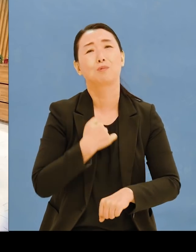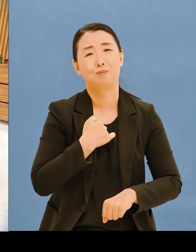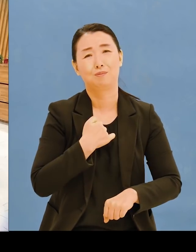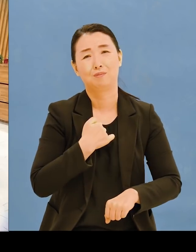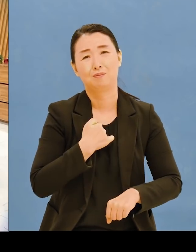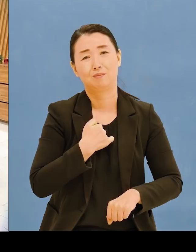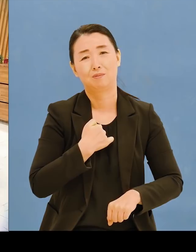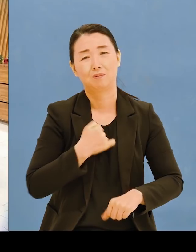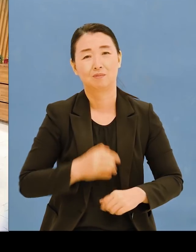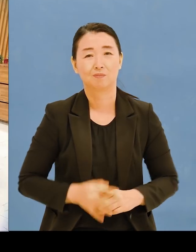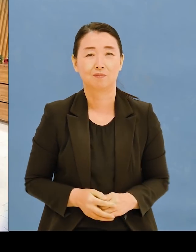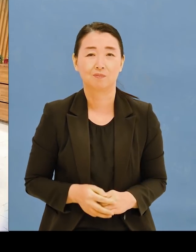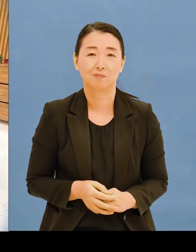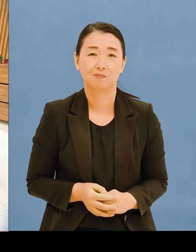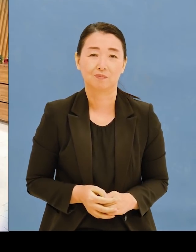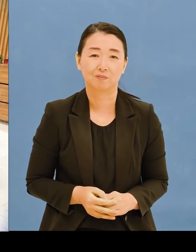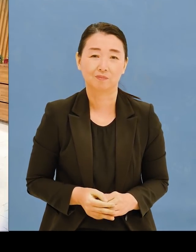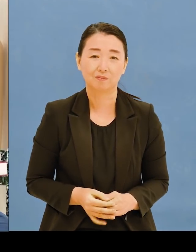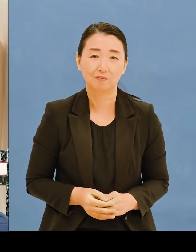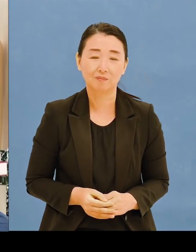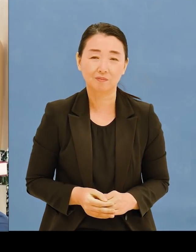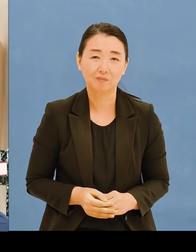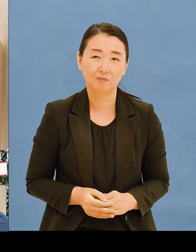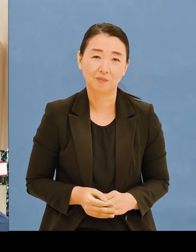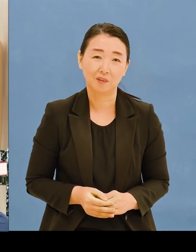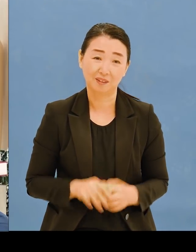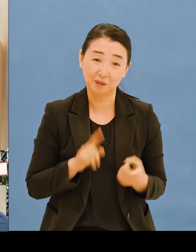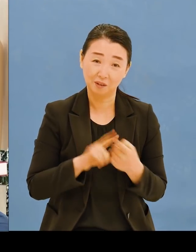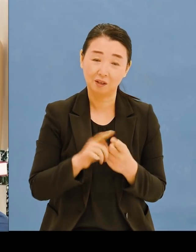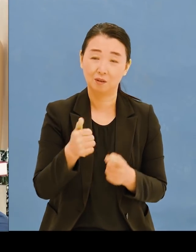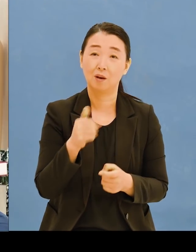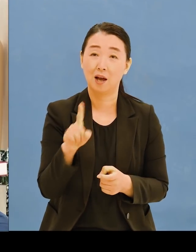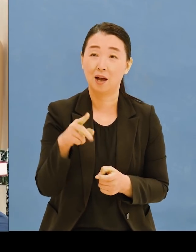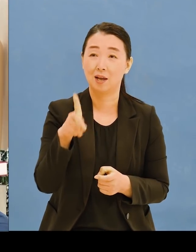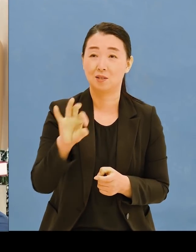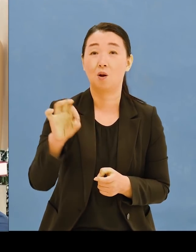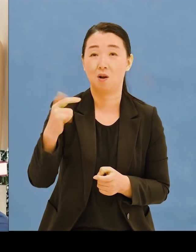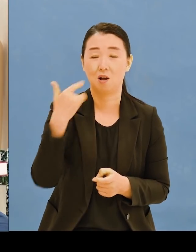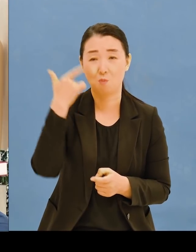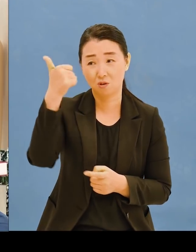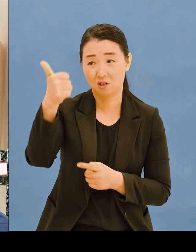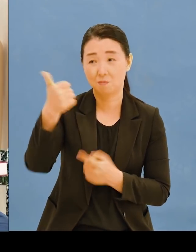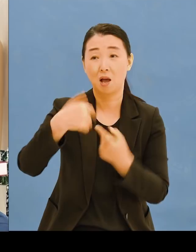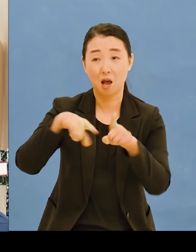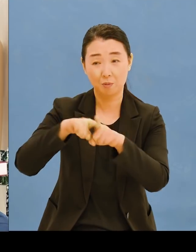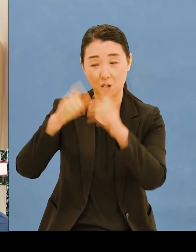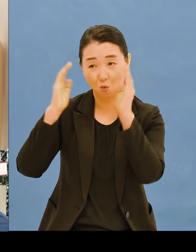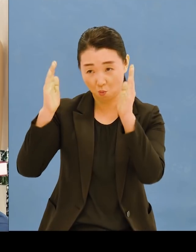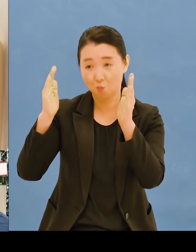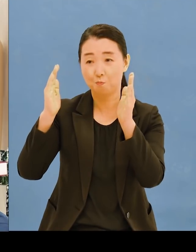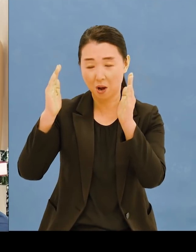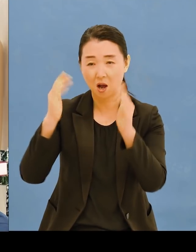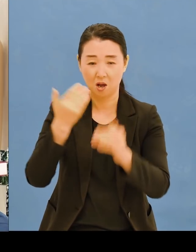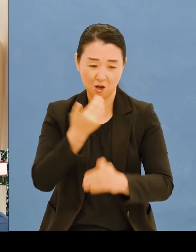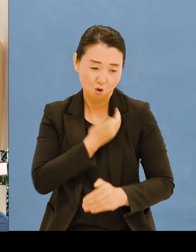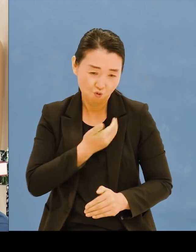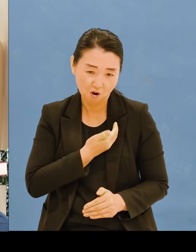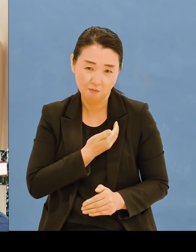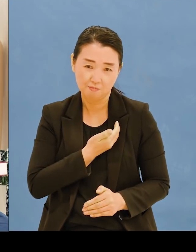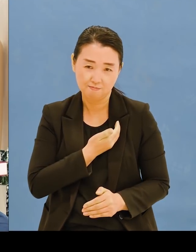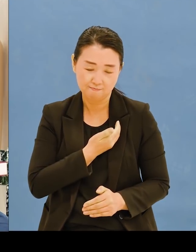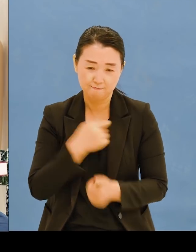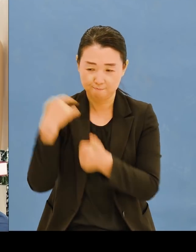예. 그래서 그런 부분들을 이제 하정우 목사님이랑 공부를 하면서 그리고 그때 이제 훈련을 받으면서